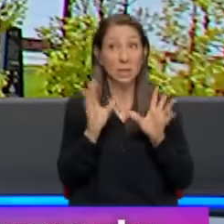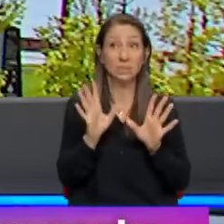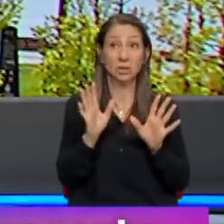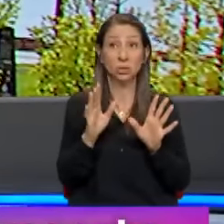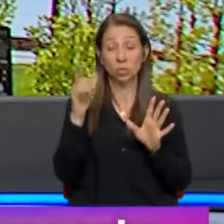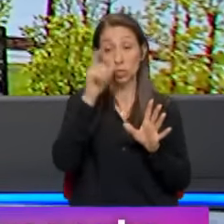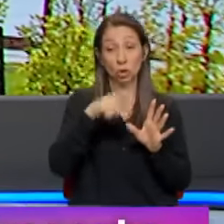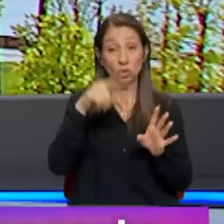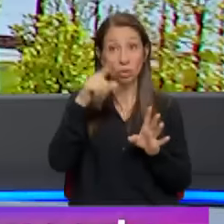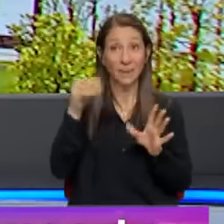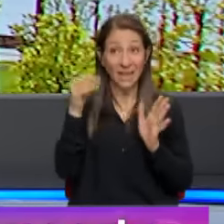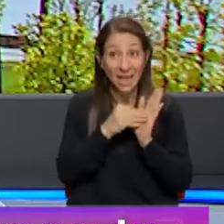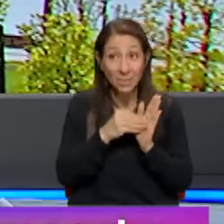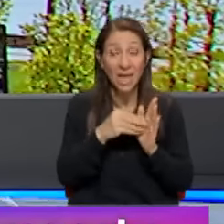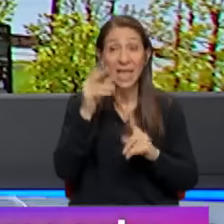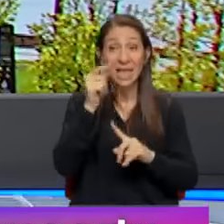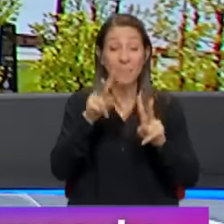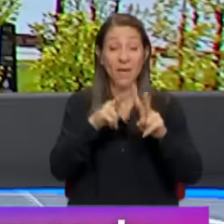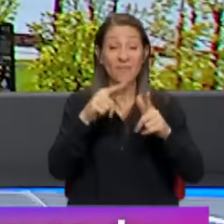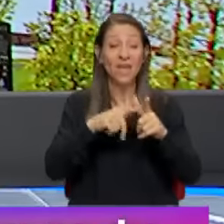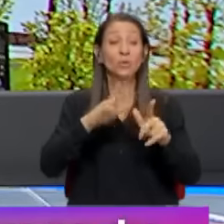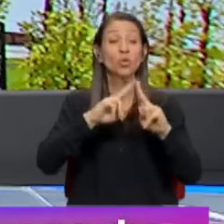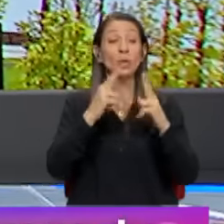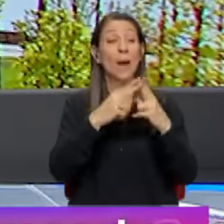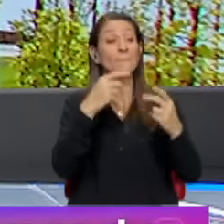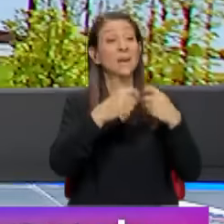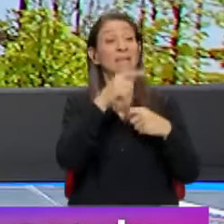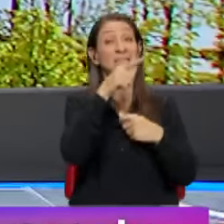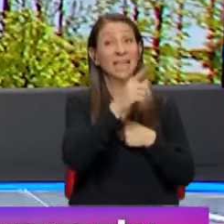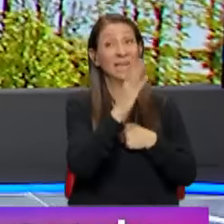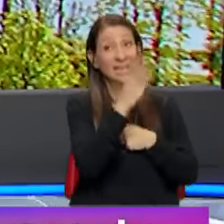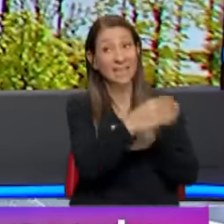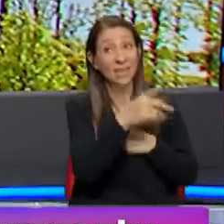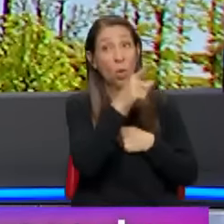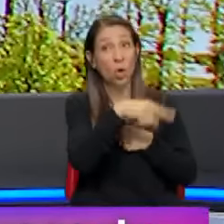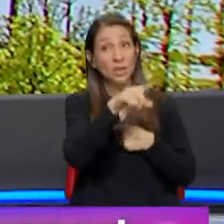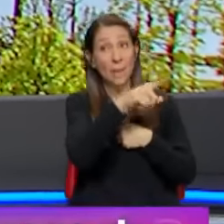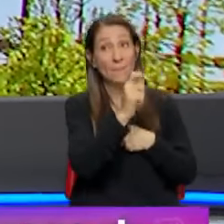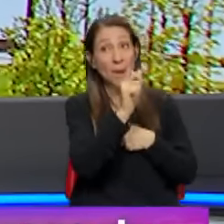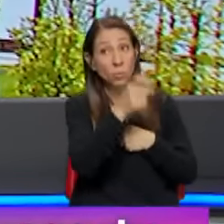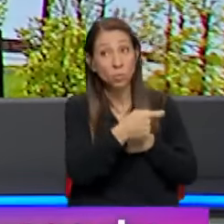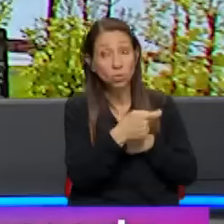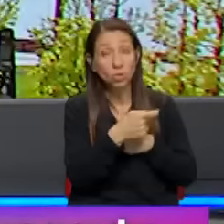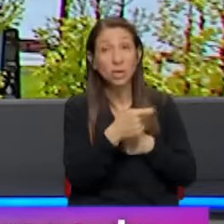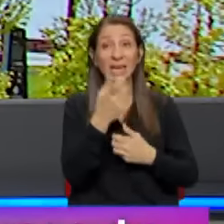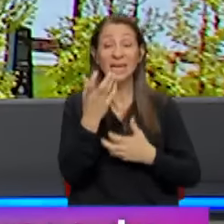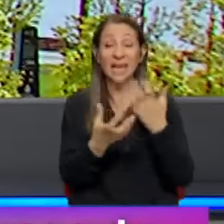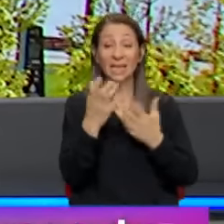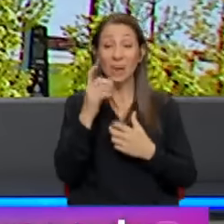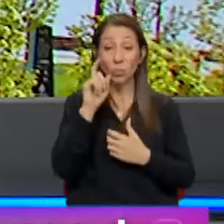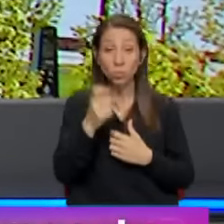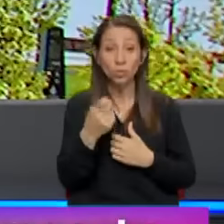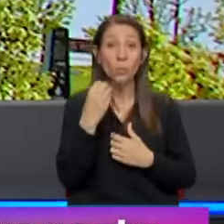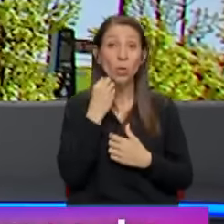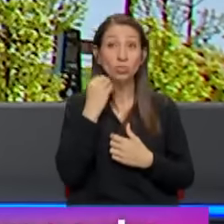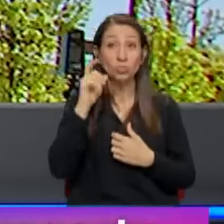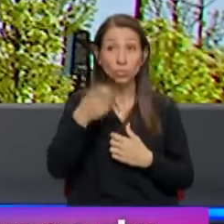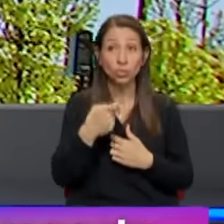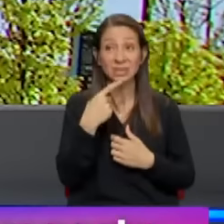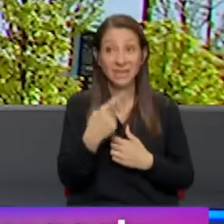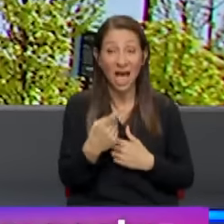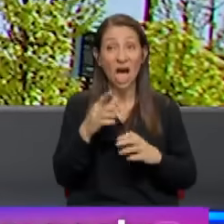mı? Türkiye'nin gündemine gelir mi? IMF yerine Dünya Bankası'na gidilir de oralardan mı para bulunur? Kaynak bulundu diye, borç para bulundu